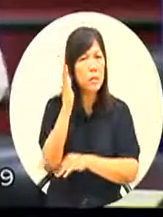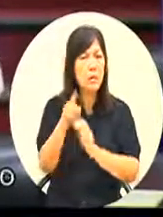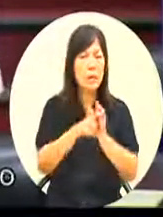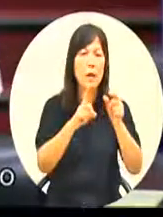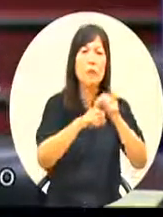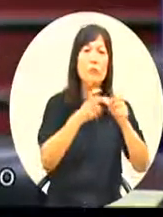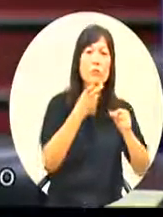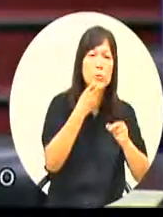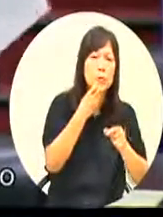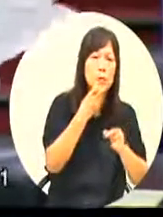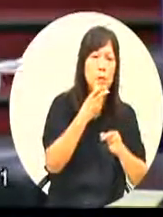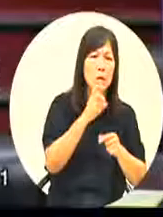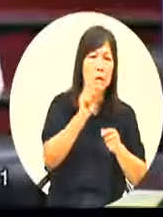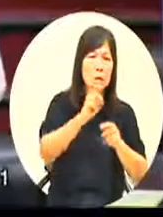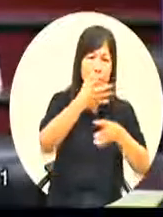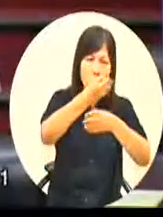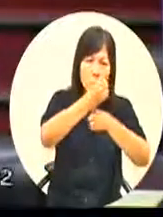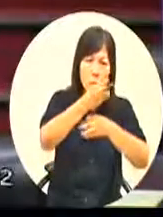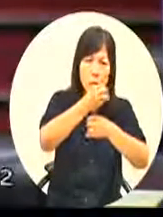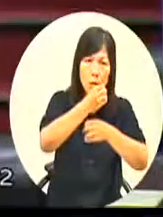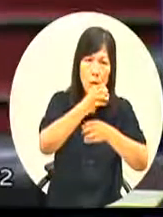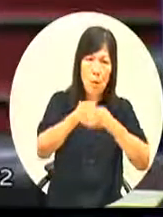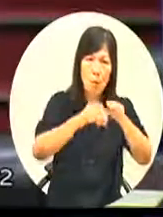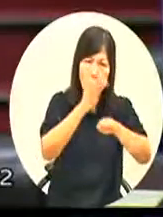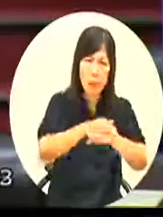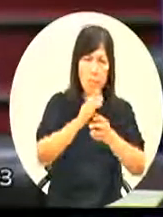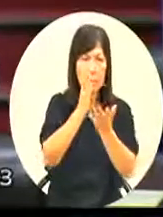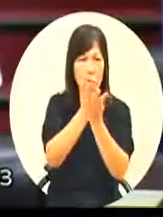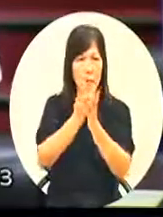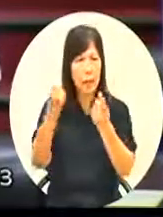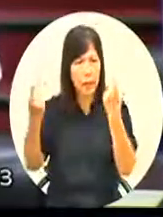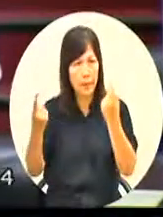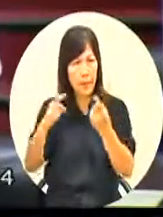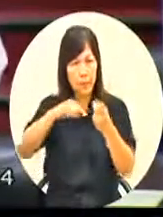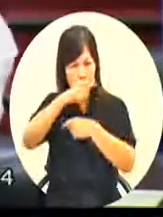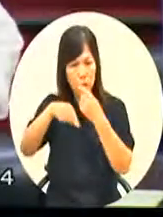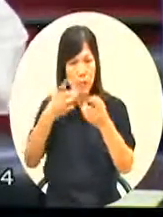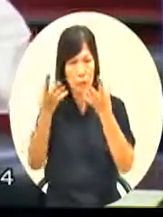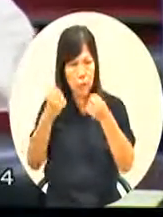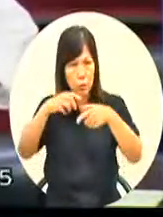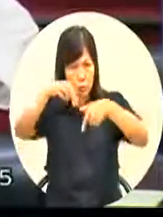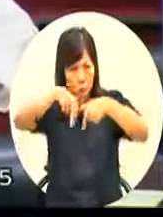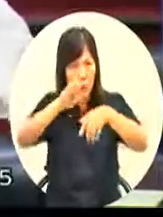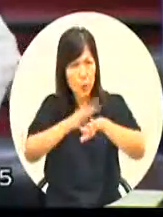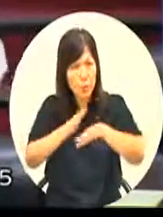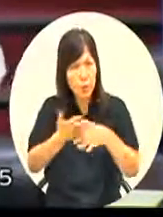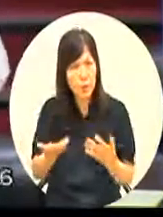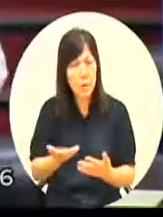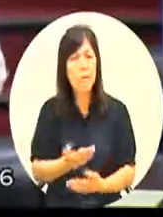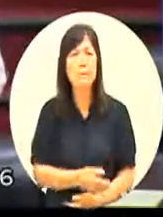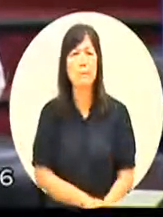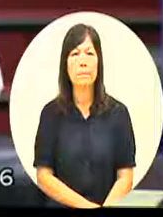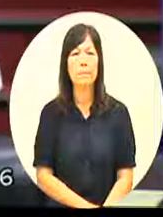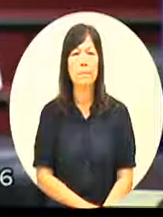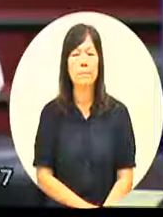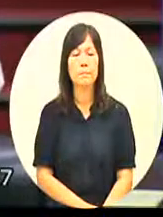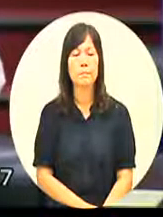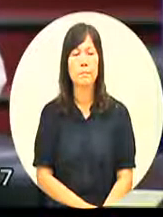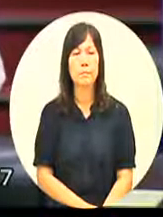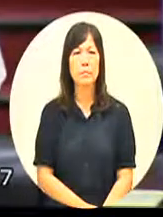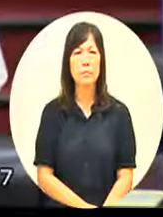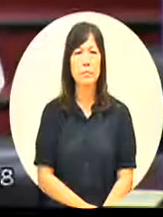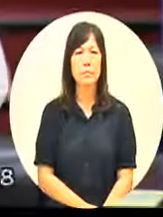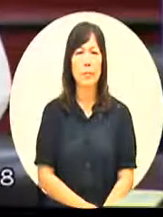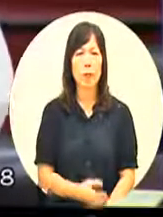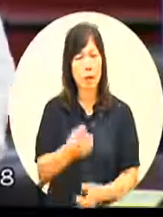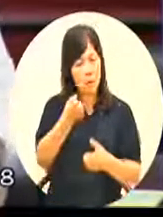的政策什么时候会完成从类比转到数位这个系统、